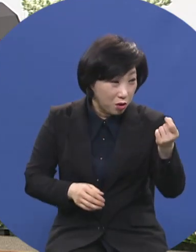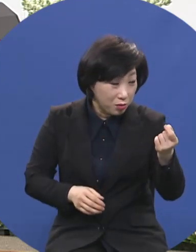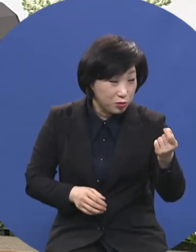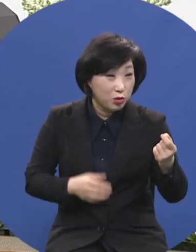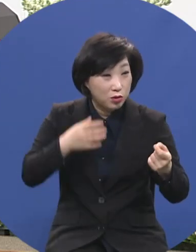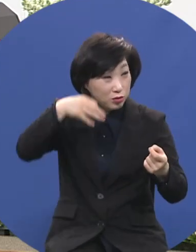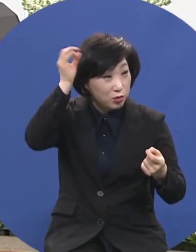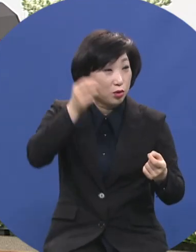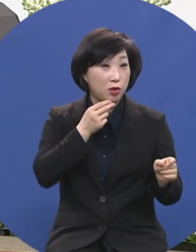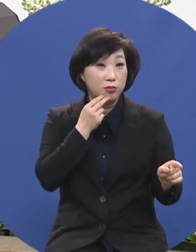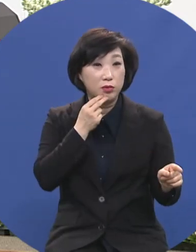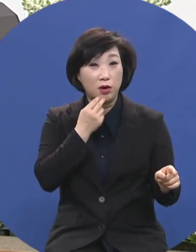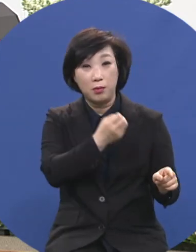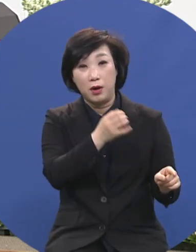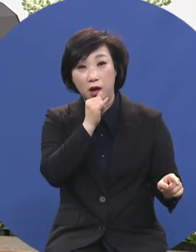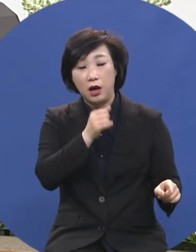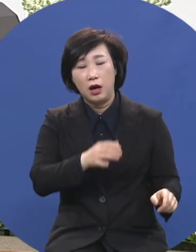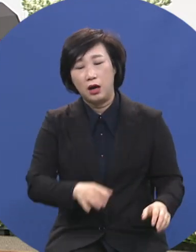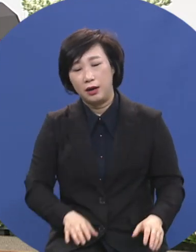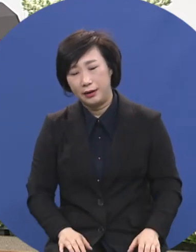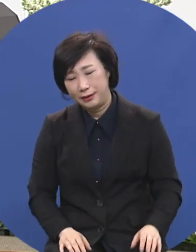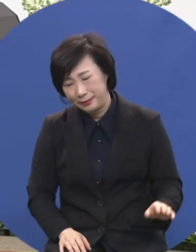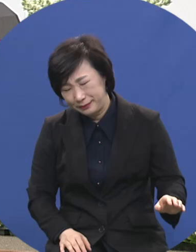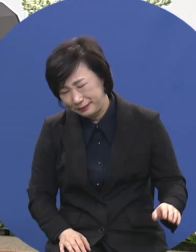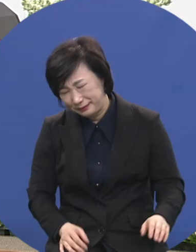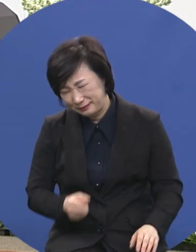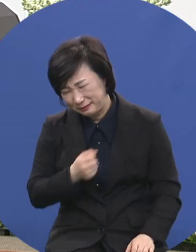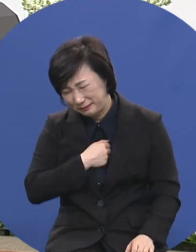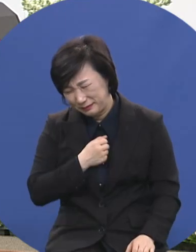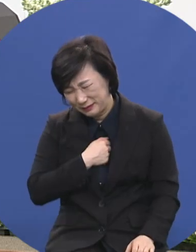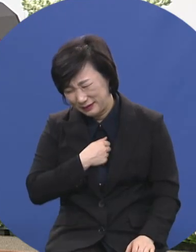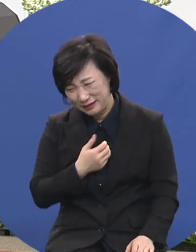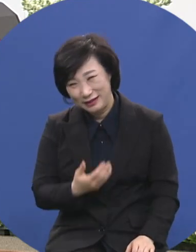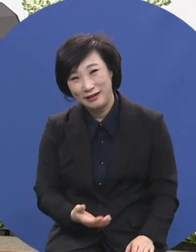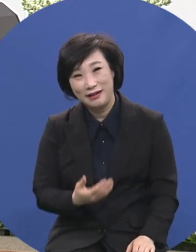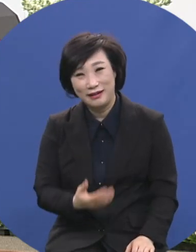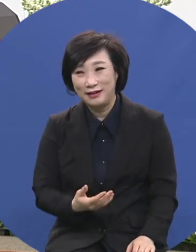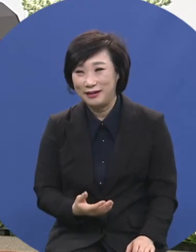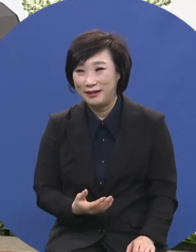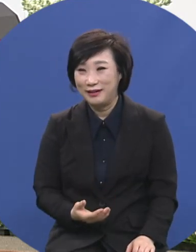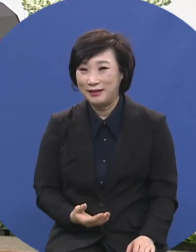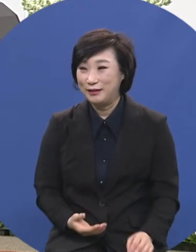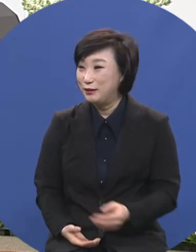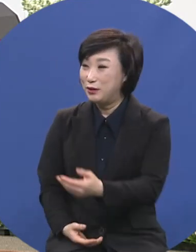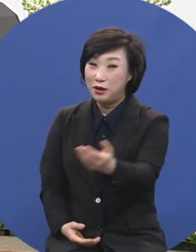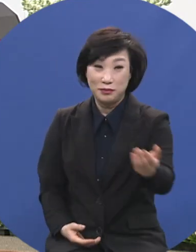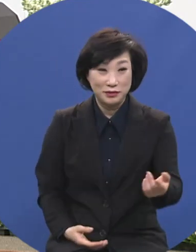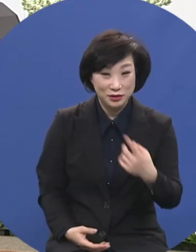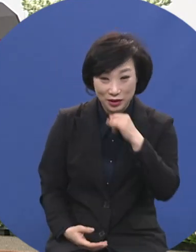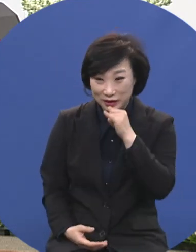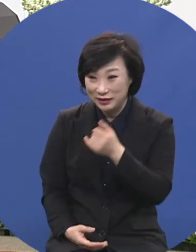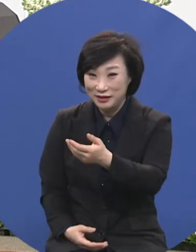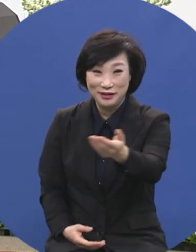말인가 생각이 안 난다니 어떻게 하면 좋다니. 여러분도 그렇죠?